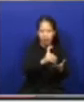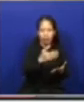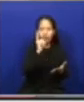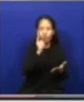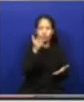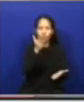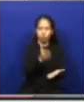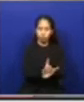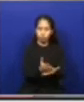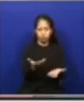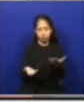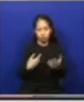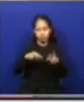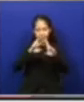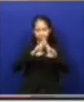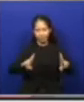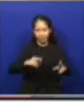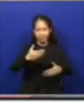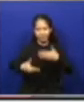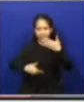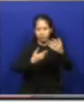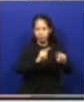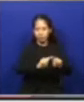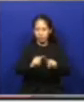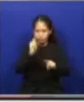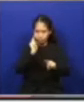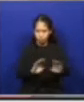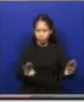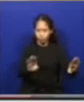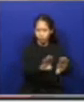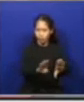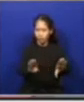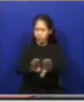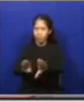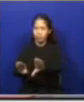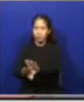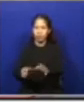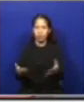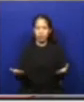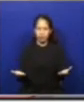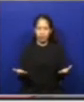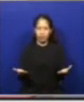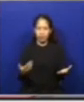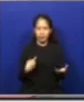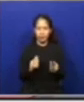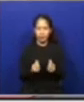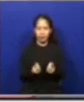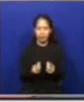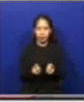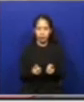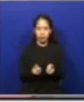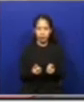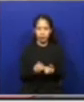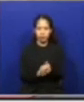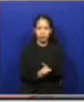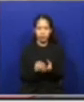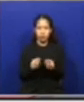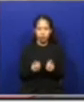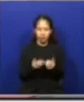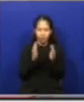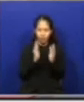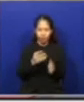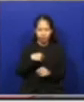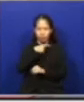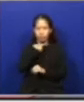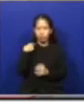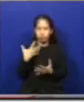การที่จะต้องปิดตัวลงนับหมื่นนับแสนตัวเลขพวกฆ่าตัวตายเพ